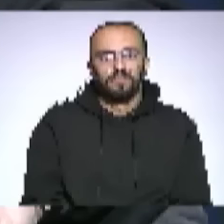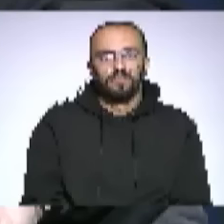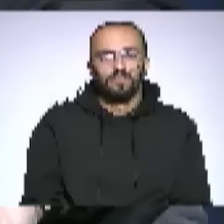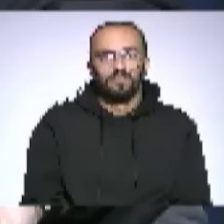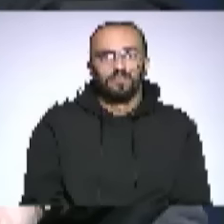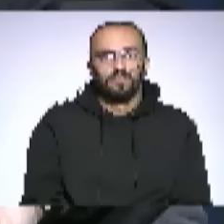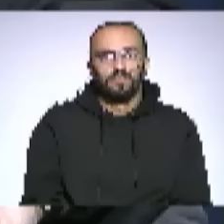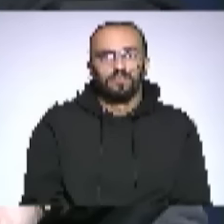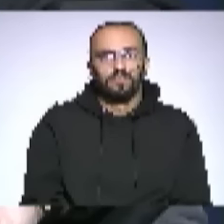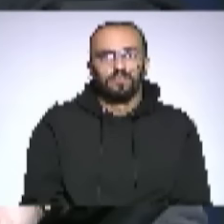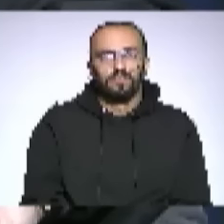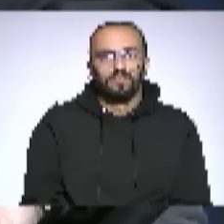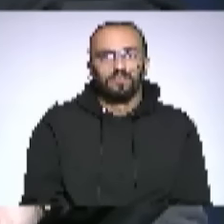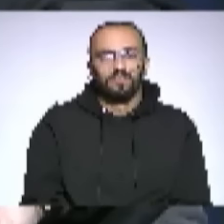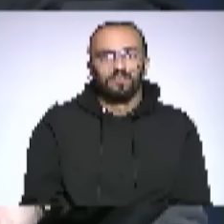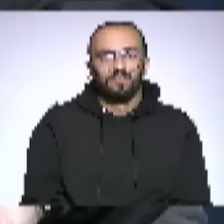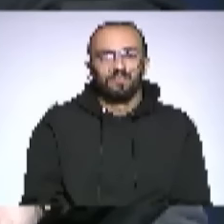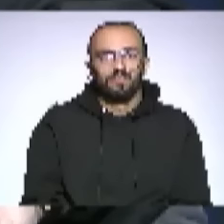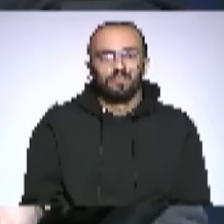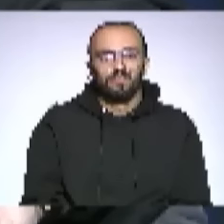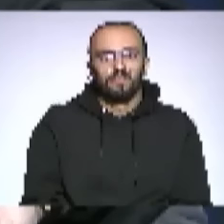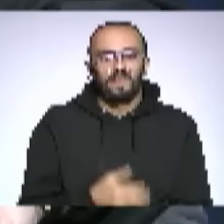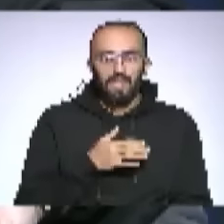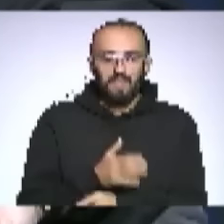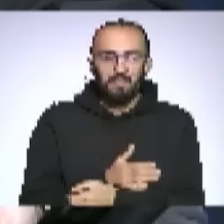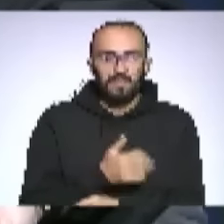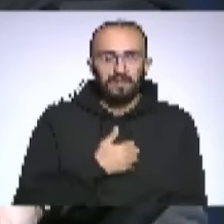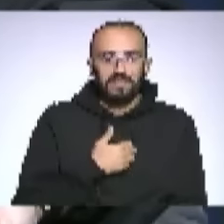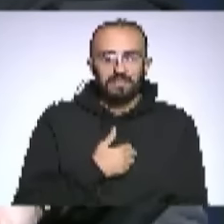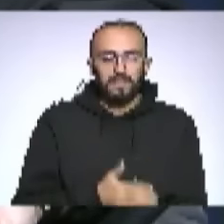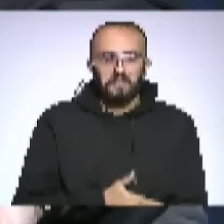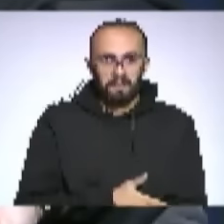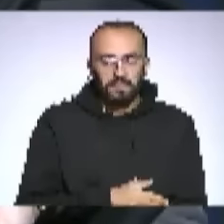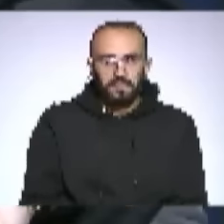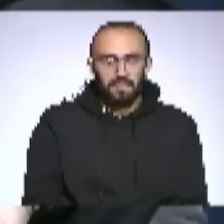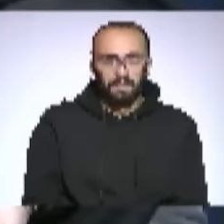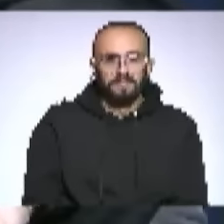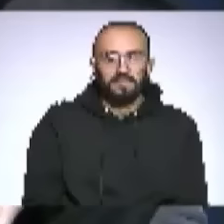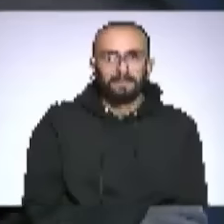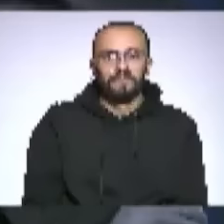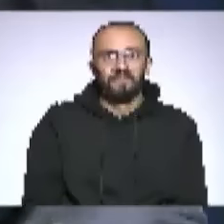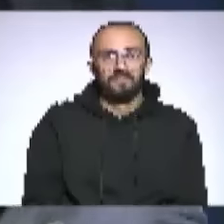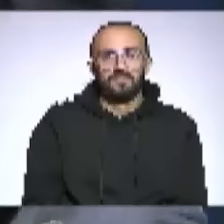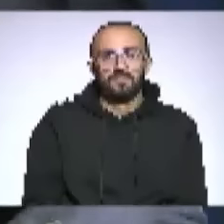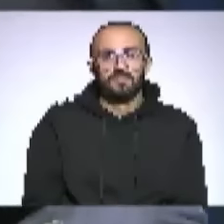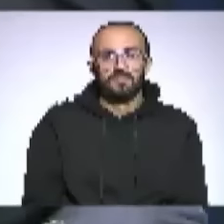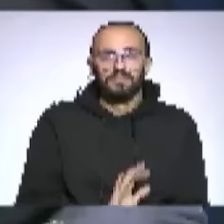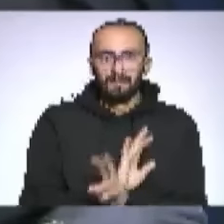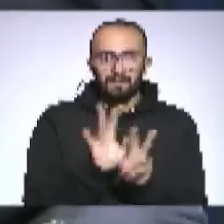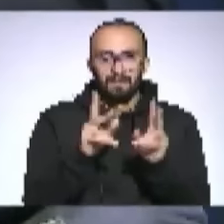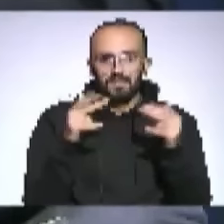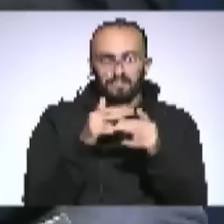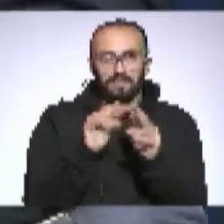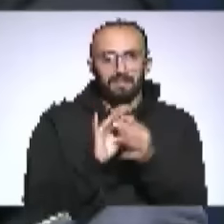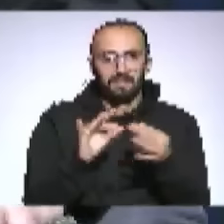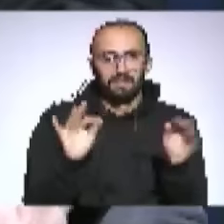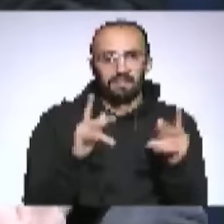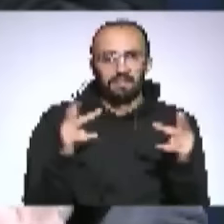جامت فده تاعبني يعني تعبني شويه انا مش عايزك تتكلمي اكتر من كده حبيبتي في